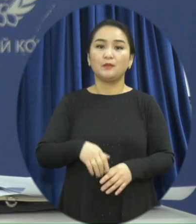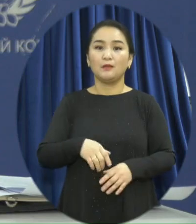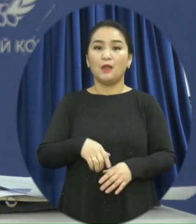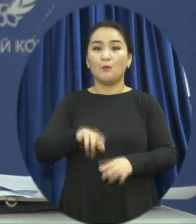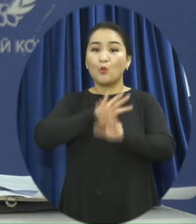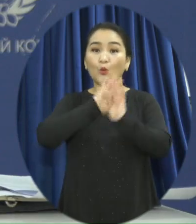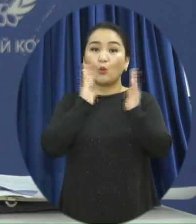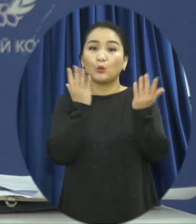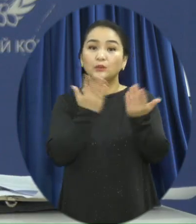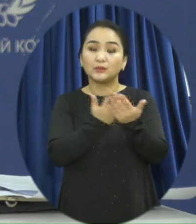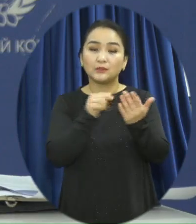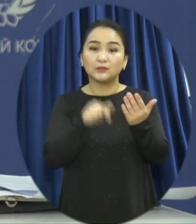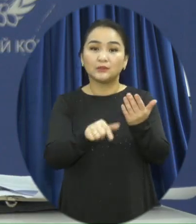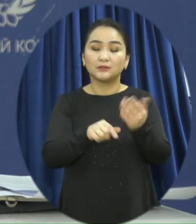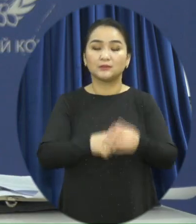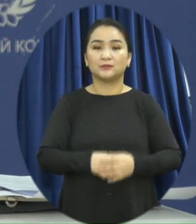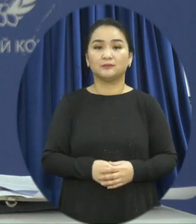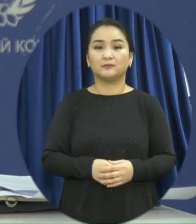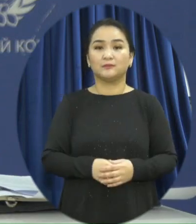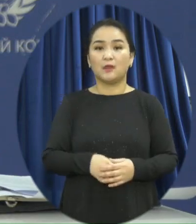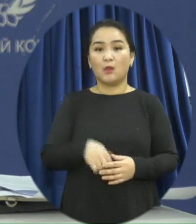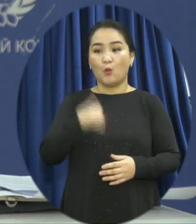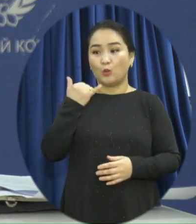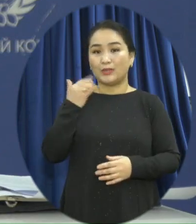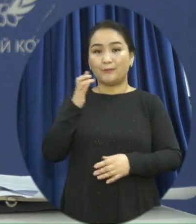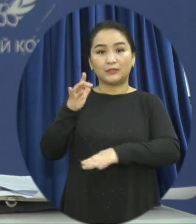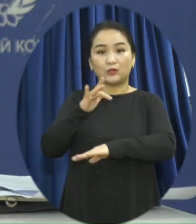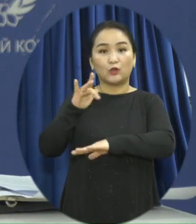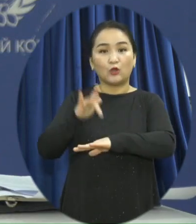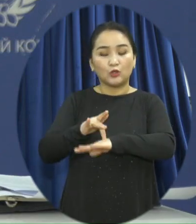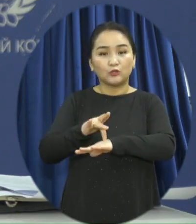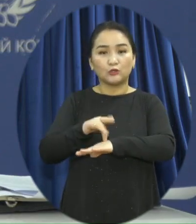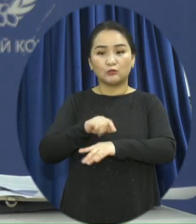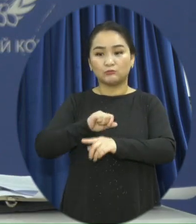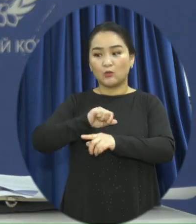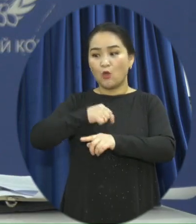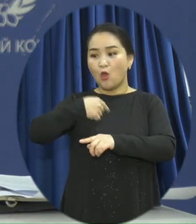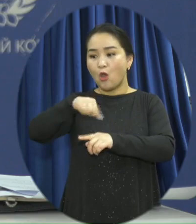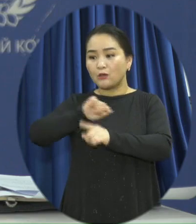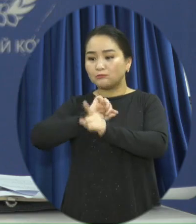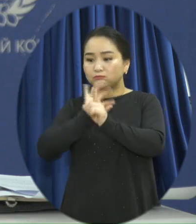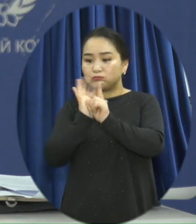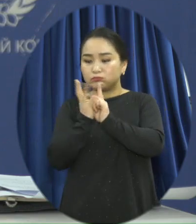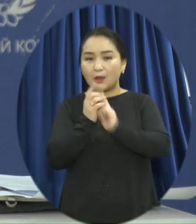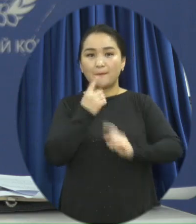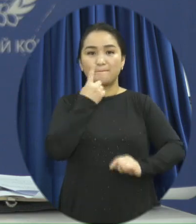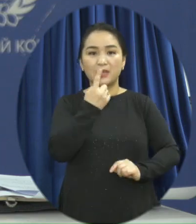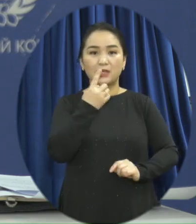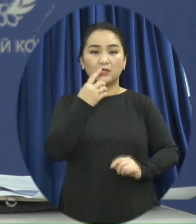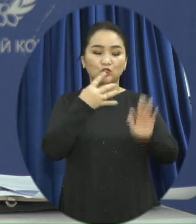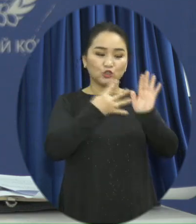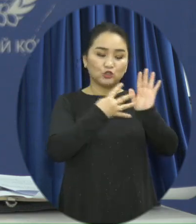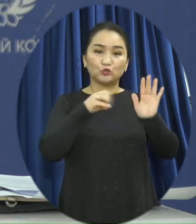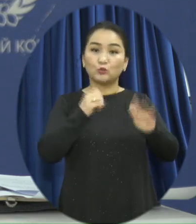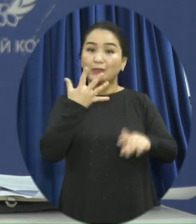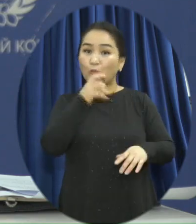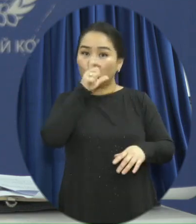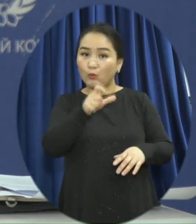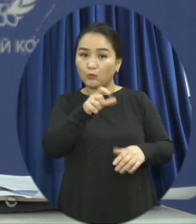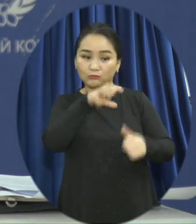бол манай нийслэл Улаанбаатар хотод нийт ойрын хавьтал 1905 хүн байна. За үүнээс